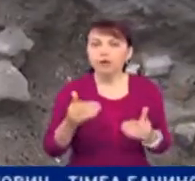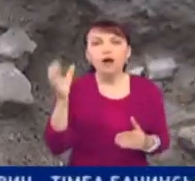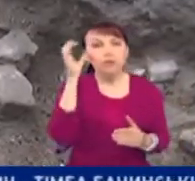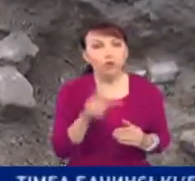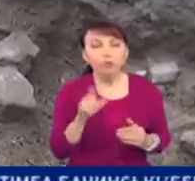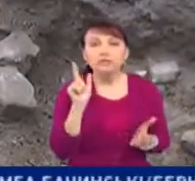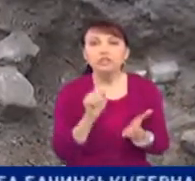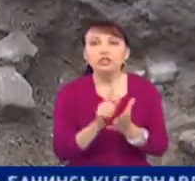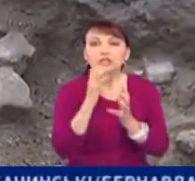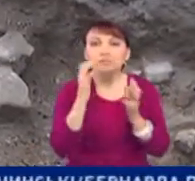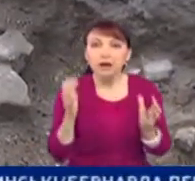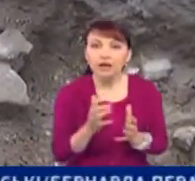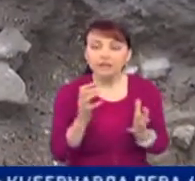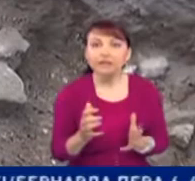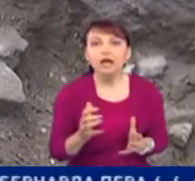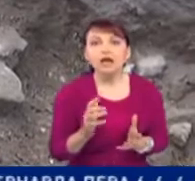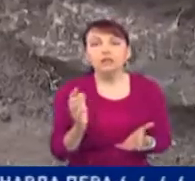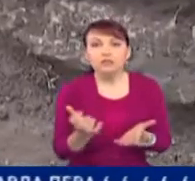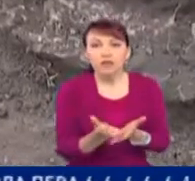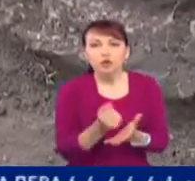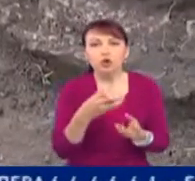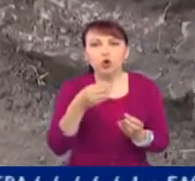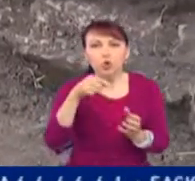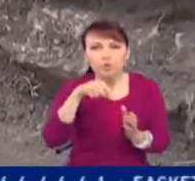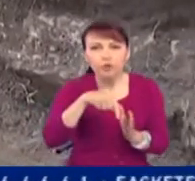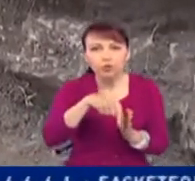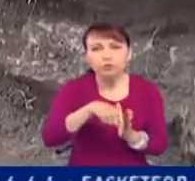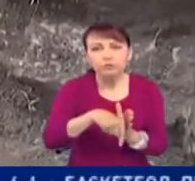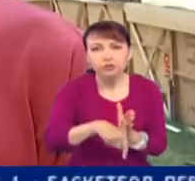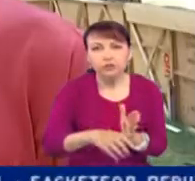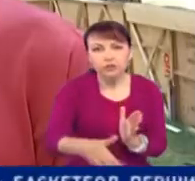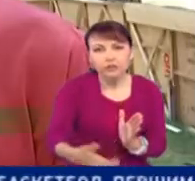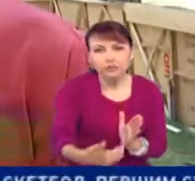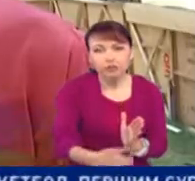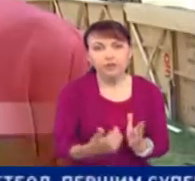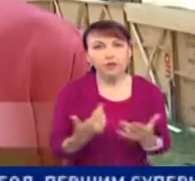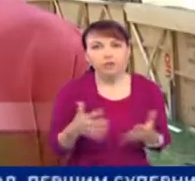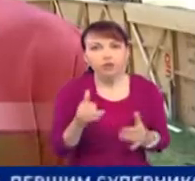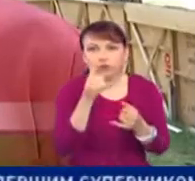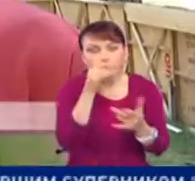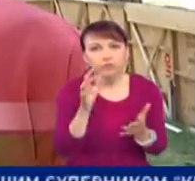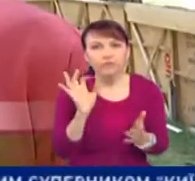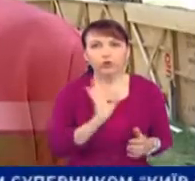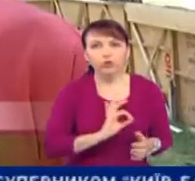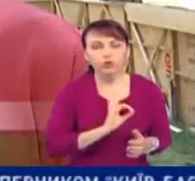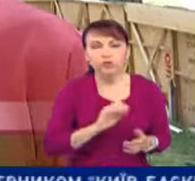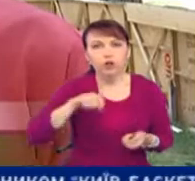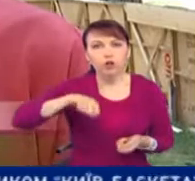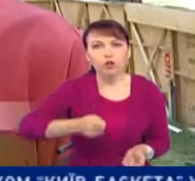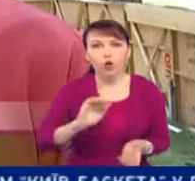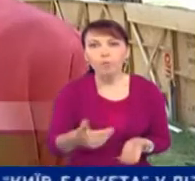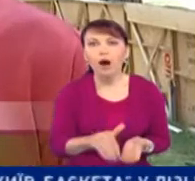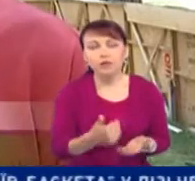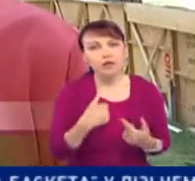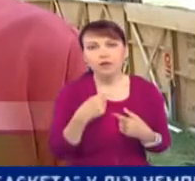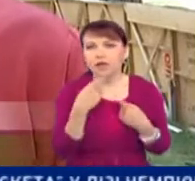мають зберегти вже знайдене, копаючи при цьому глибше і глибше. Ми практично вже не можемо використовувати лопати. Я не кажу